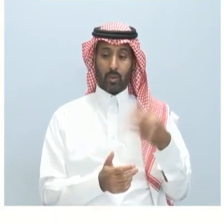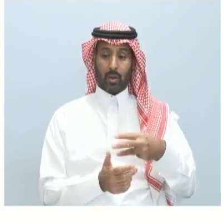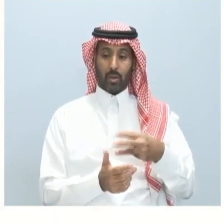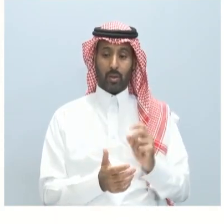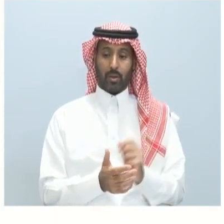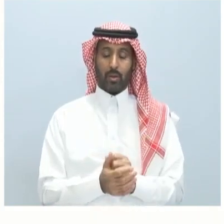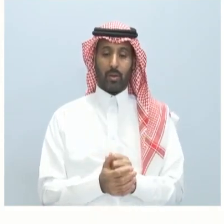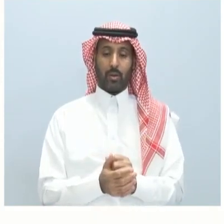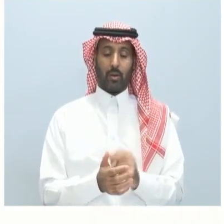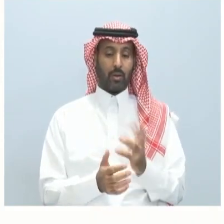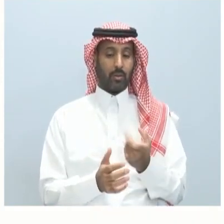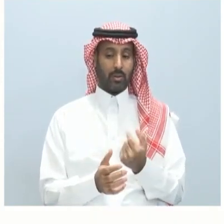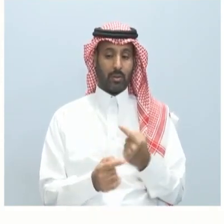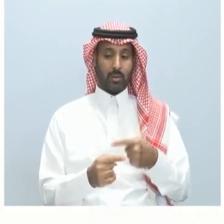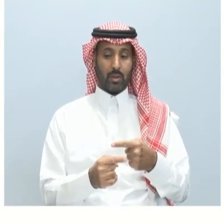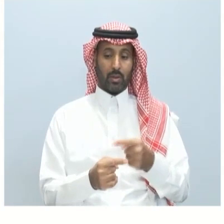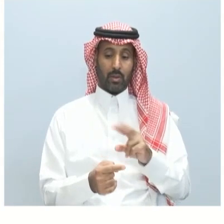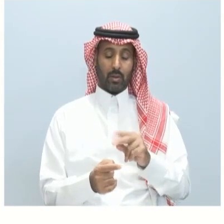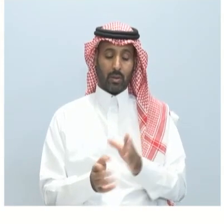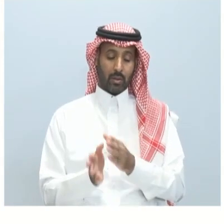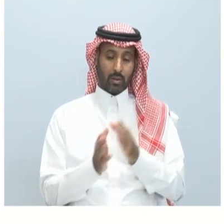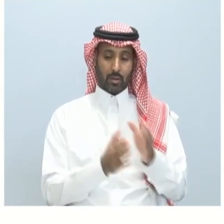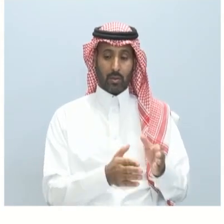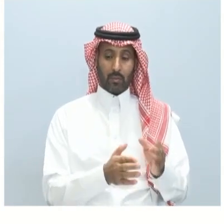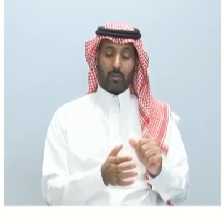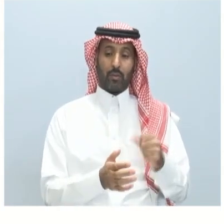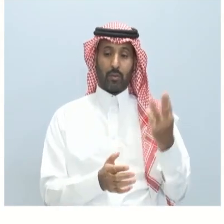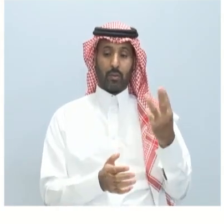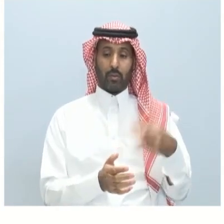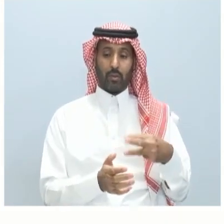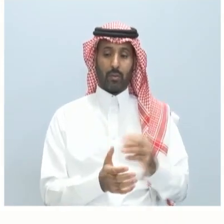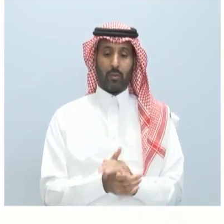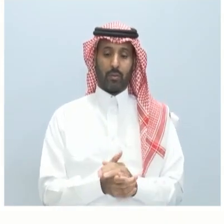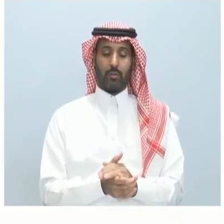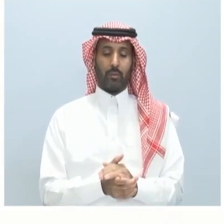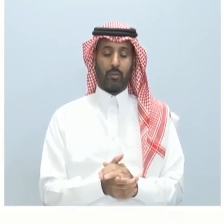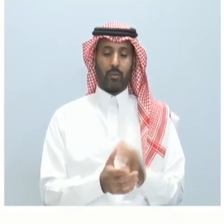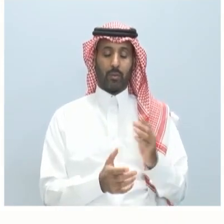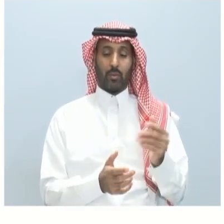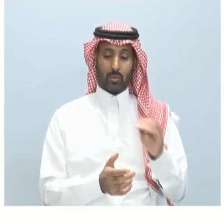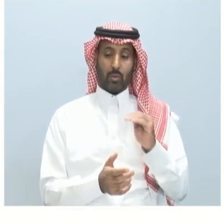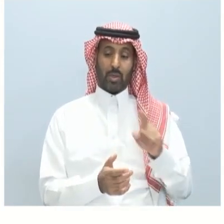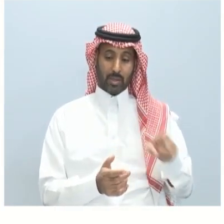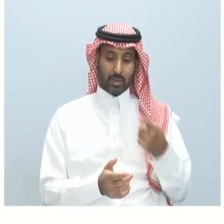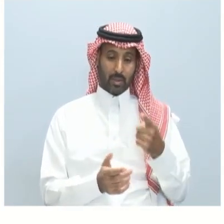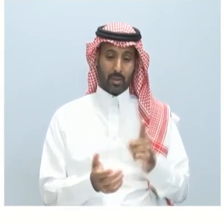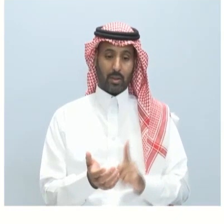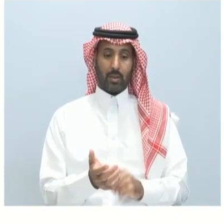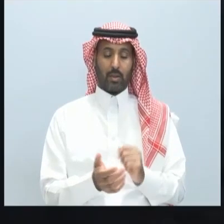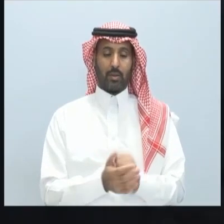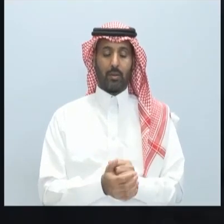33 وهو يساوي الطرف الايسر 33 اذا الجمله صحيحه